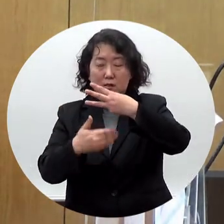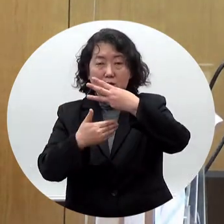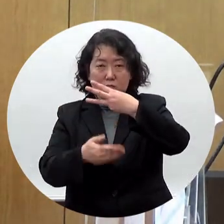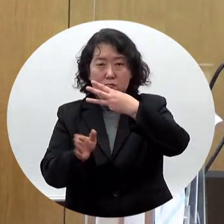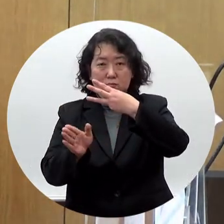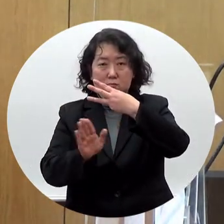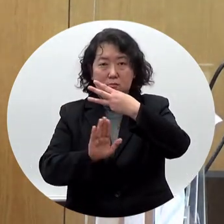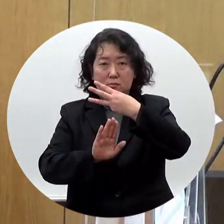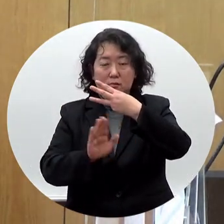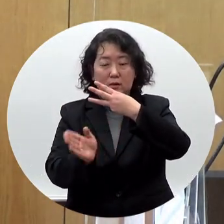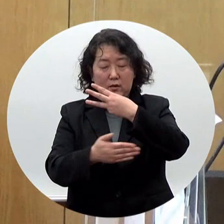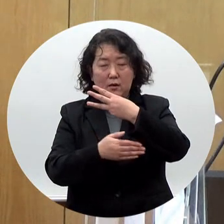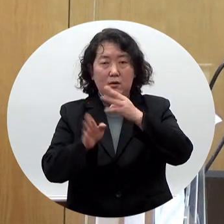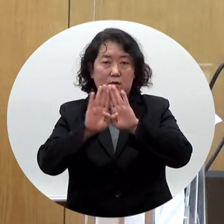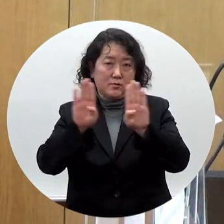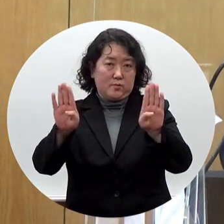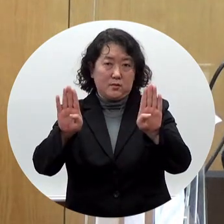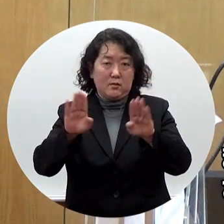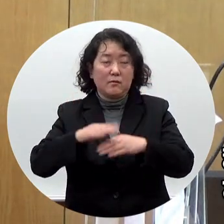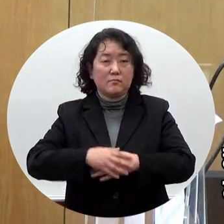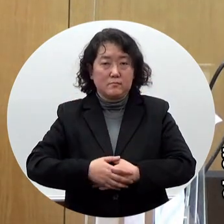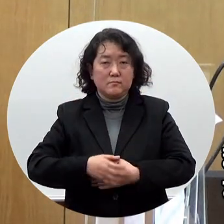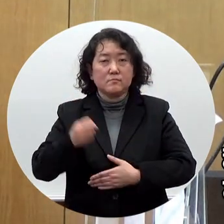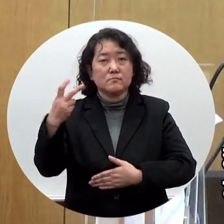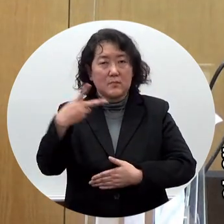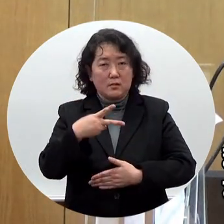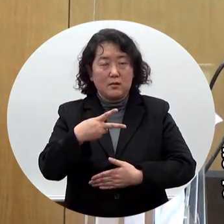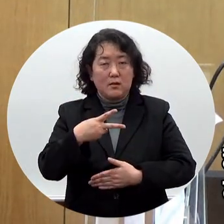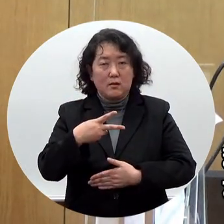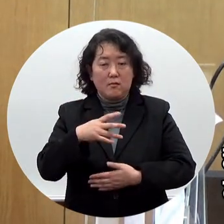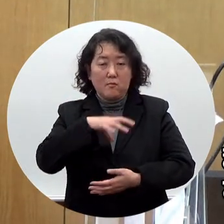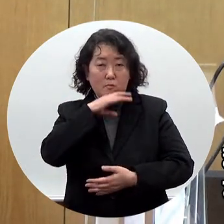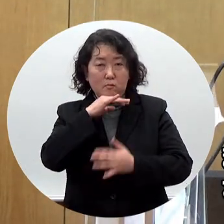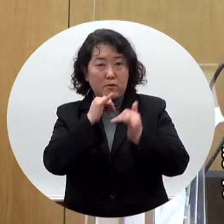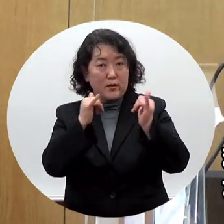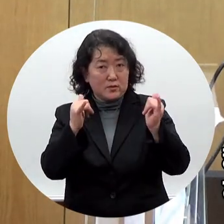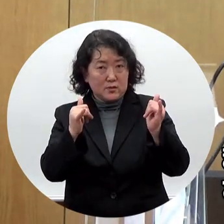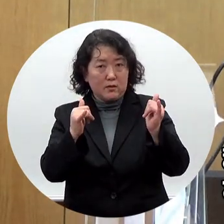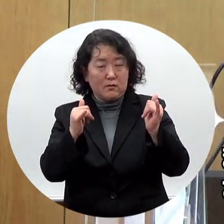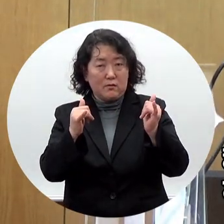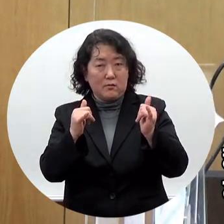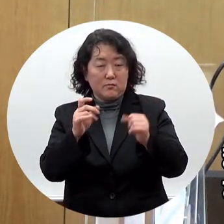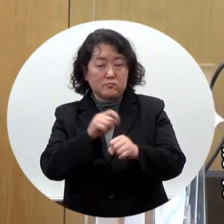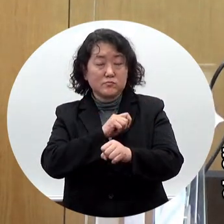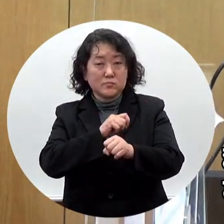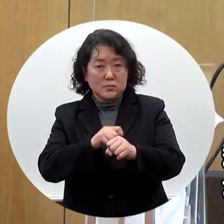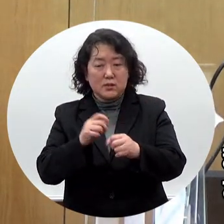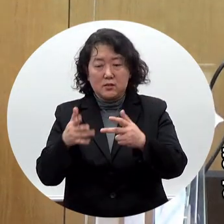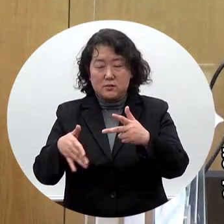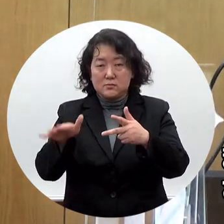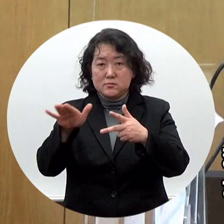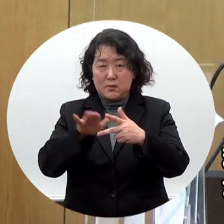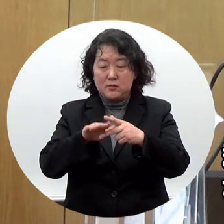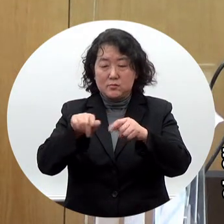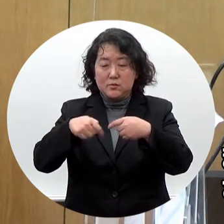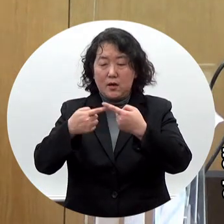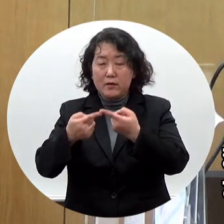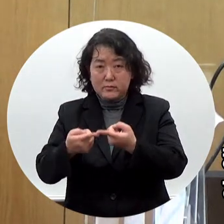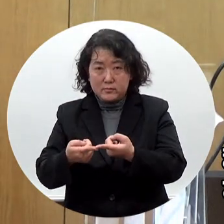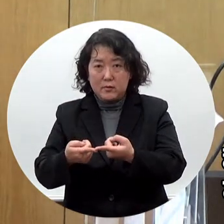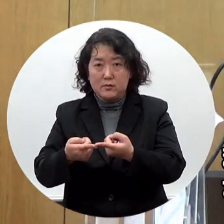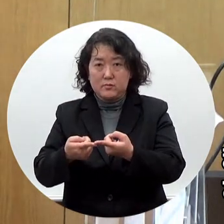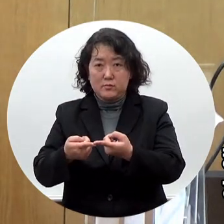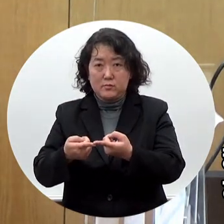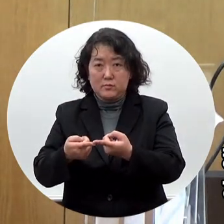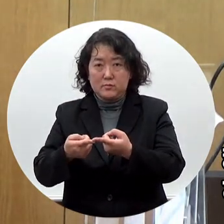うすでに始まっています。また、ご高齢の方、特に施設に入所され